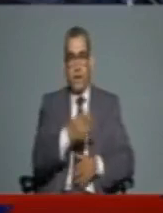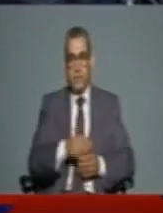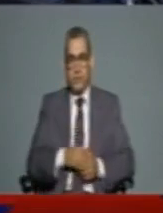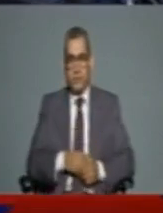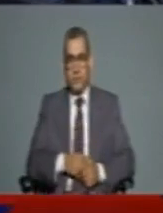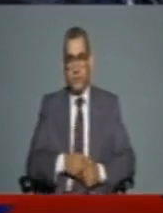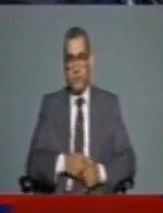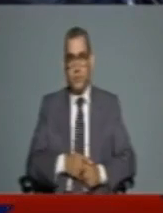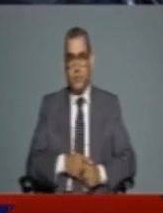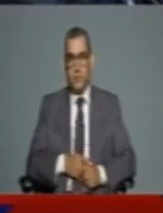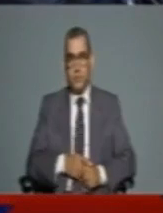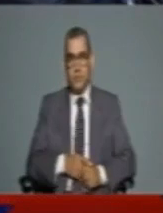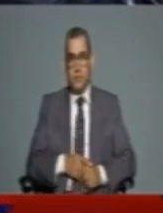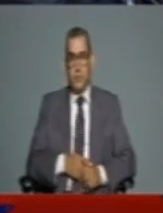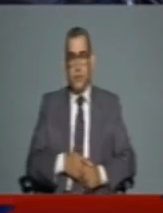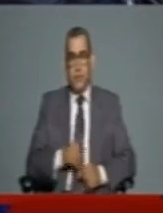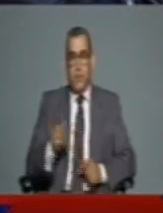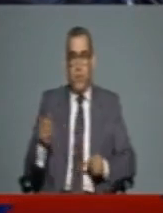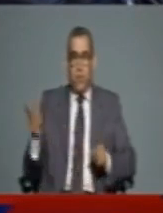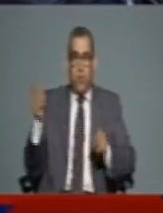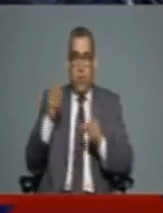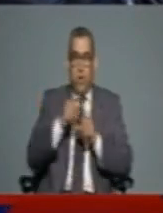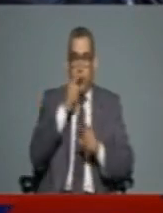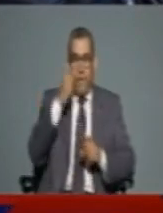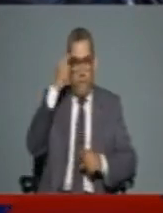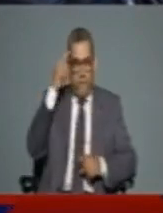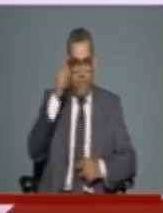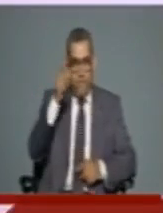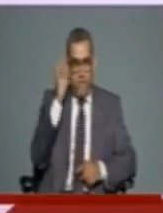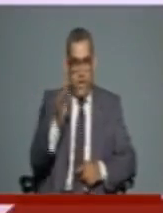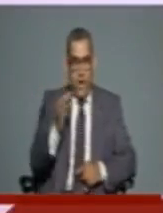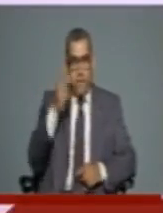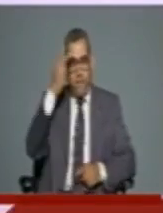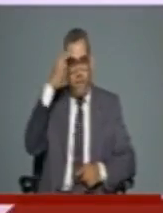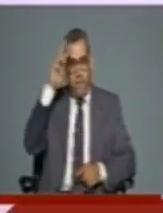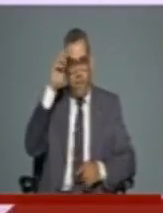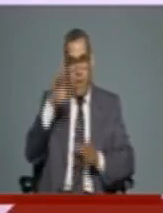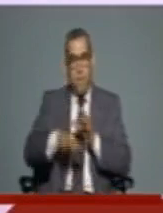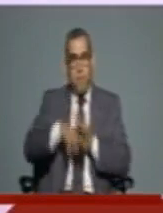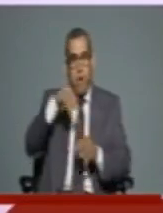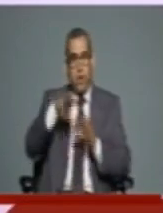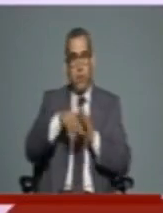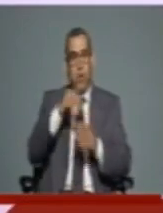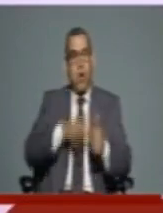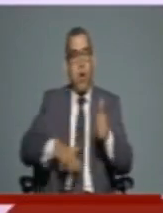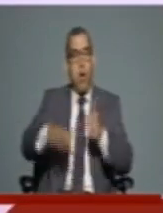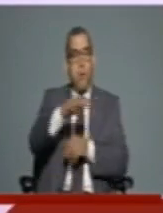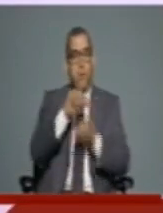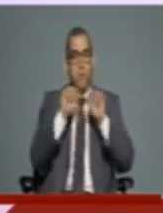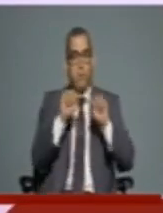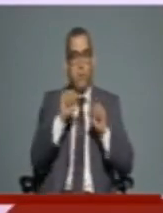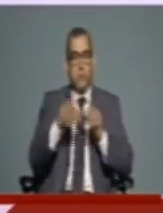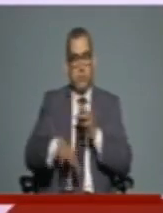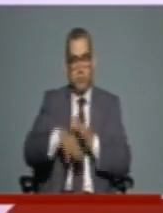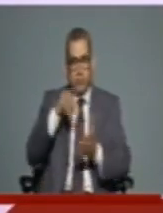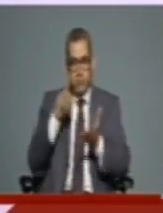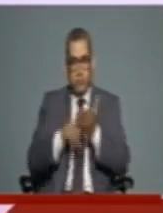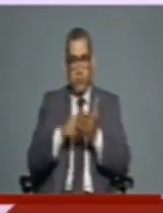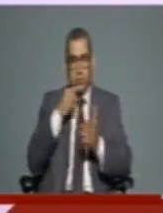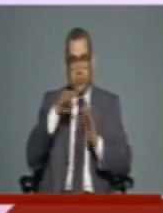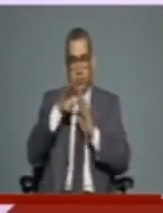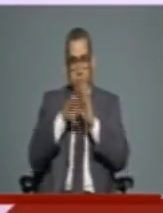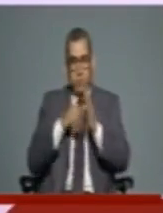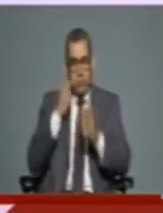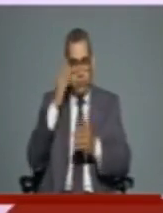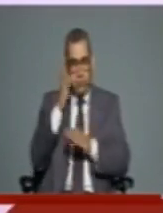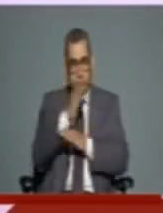7 مليار جنيه. حتى نعلم ما معنى المشروعات القومية والأمور الاستراتيجية